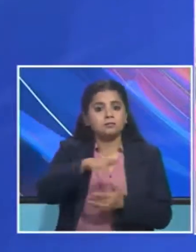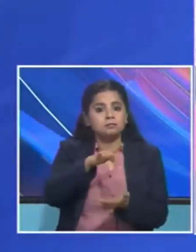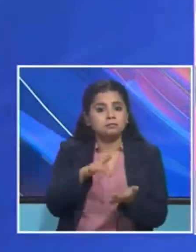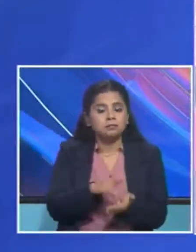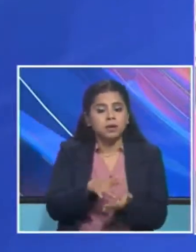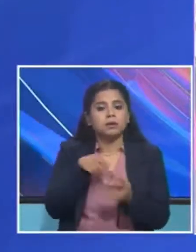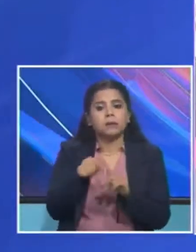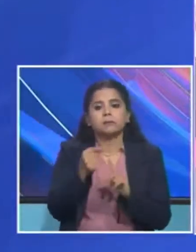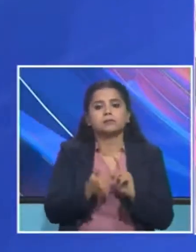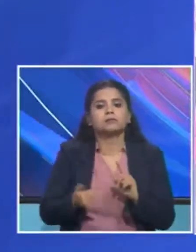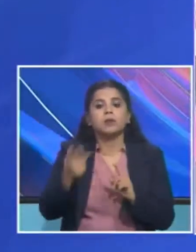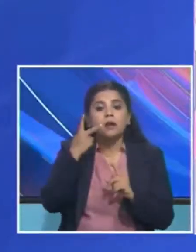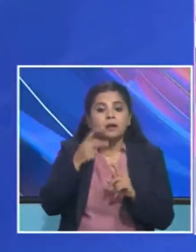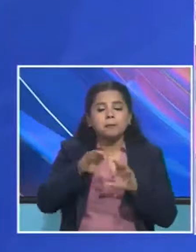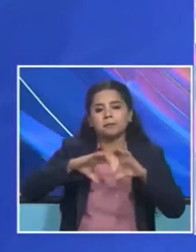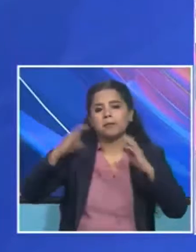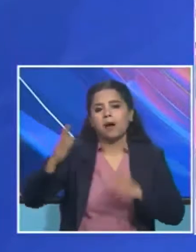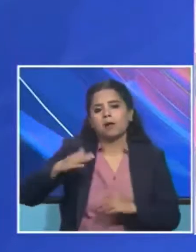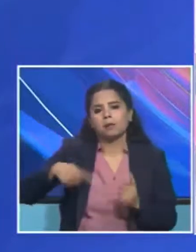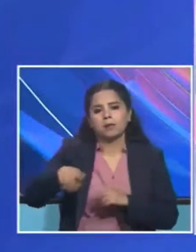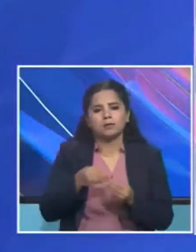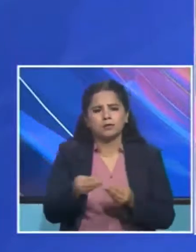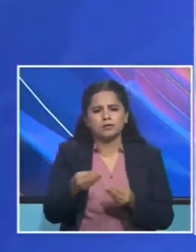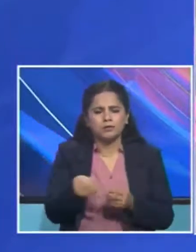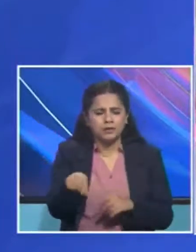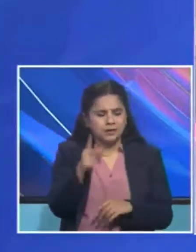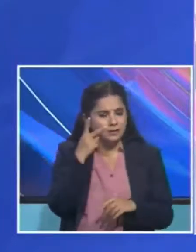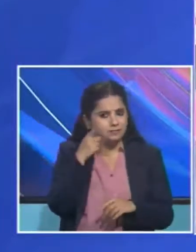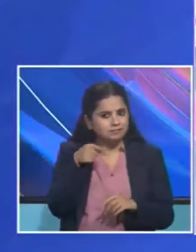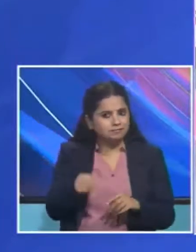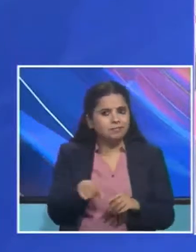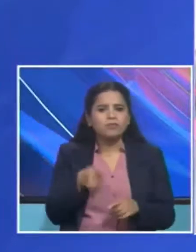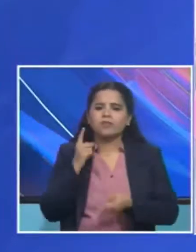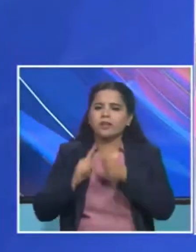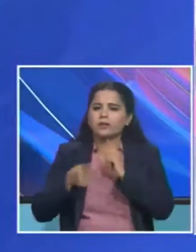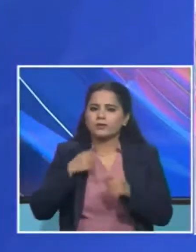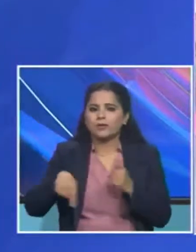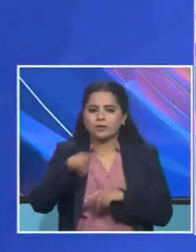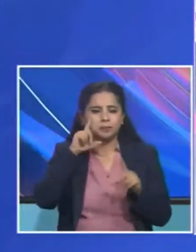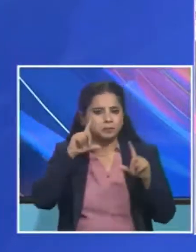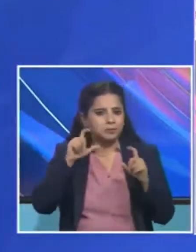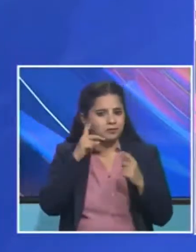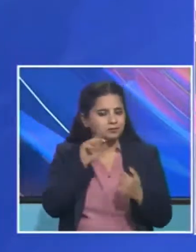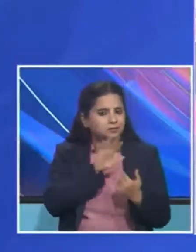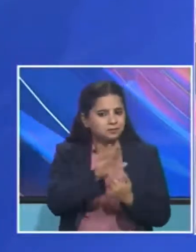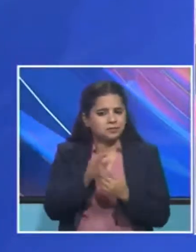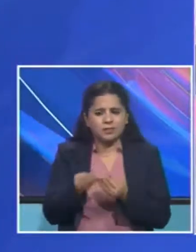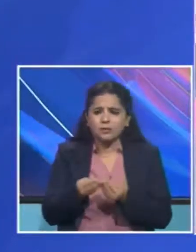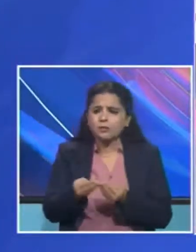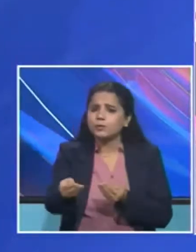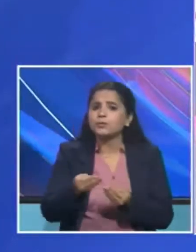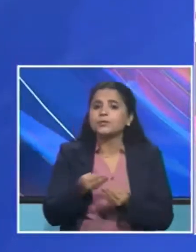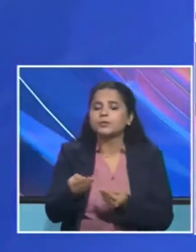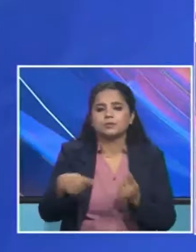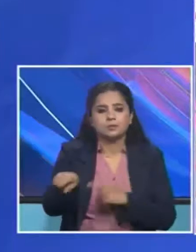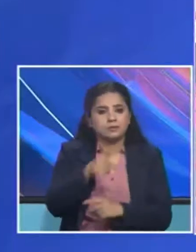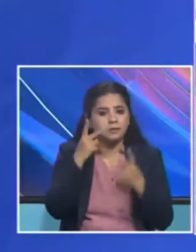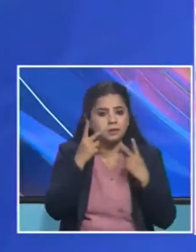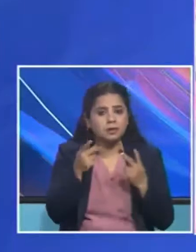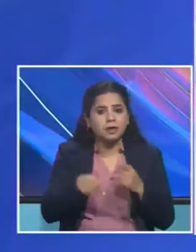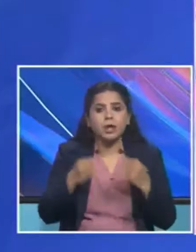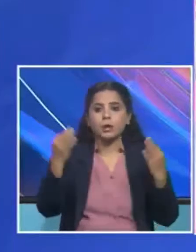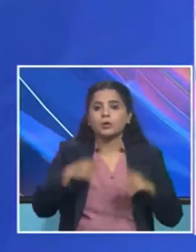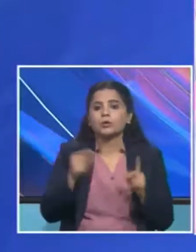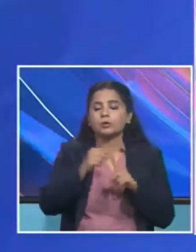of Parliament. बिल्कुल अपने आप में ये ऐतिहासिक तस्वीरें कुछ ही पलों में